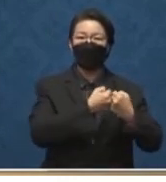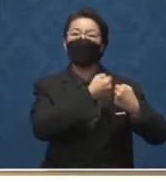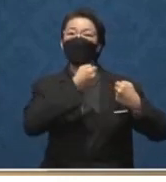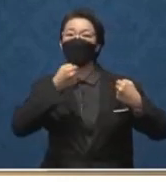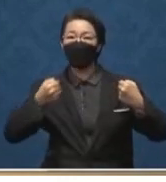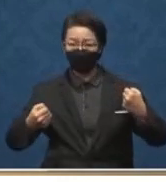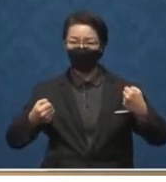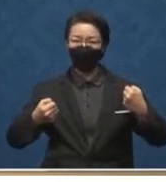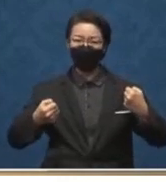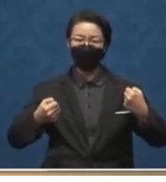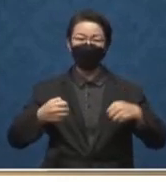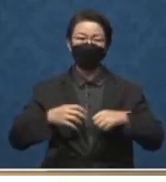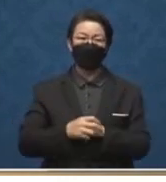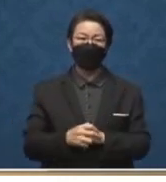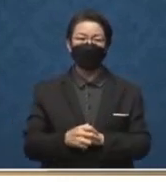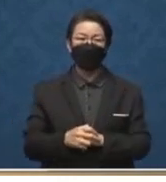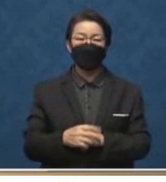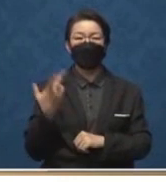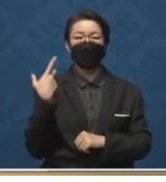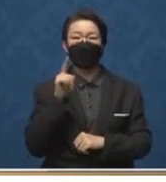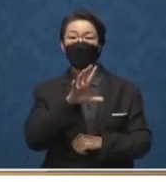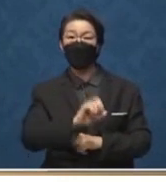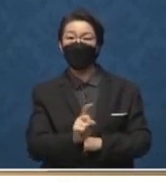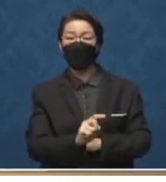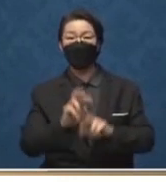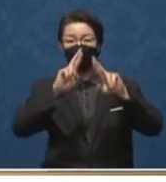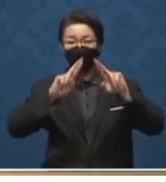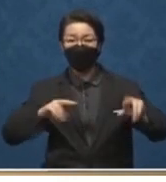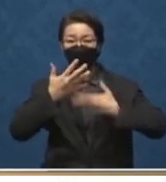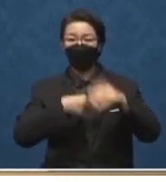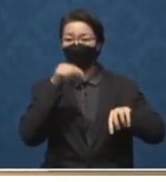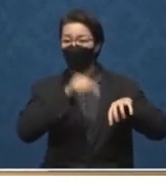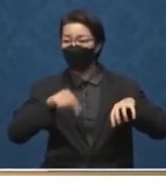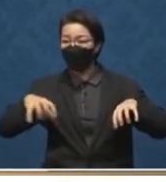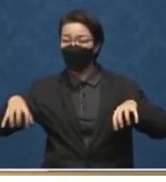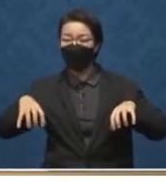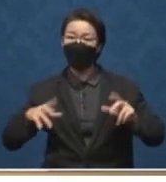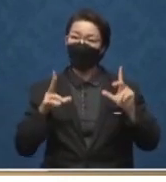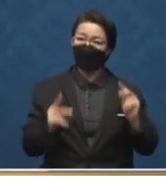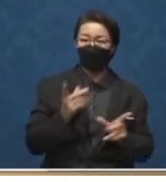อคืนออกไป proceededแล้เกืปโยน์ตเกิยงา ร้คา ต่าง ๆ ขับบาคารา โ